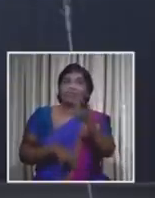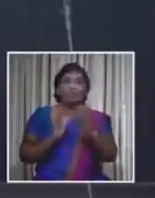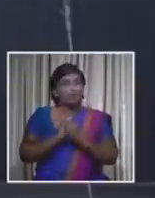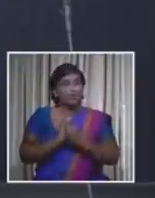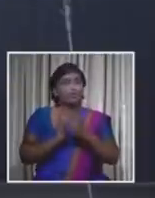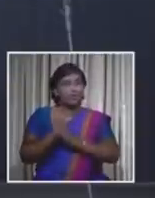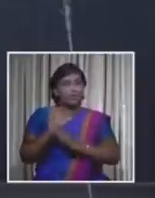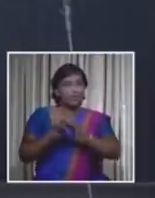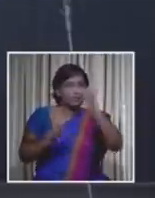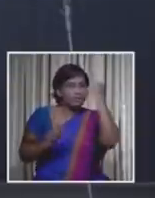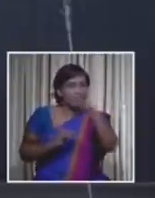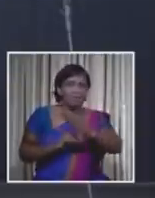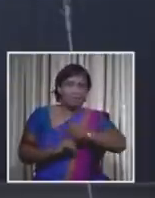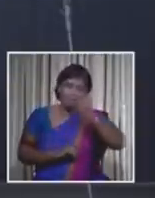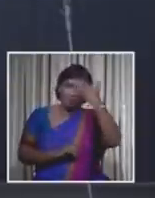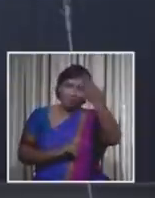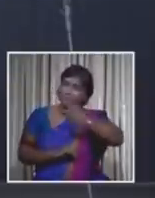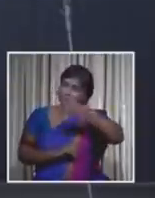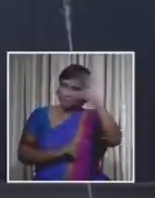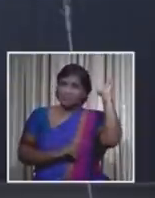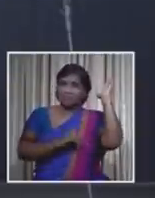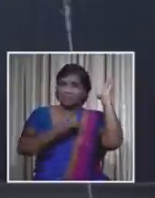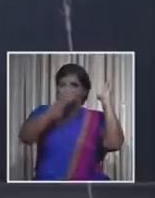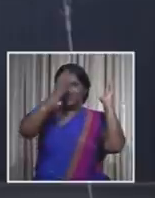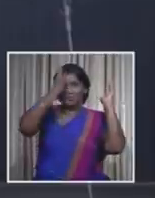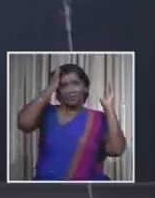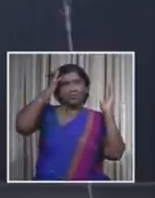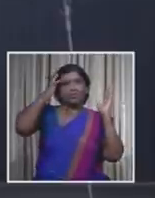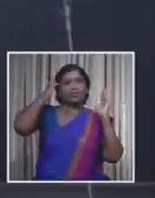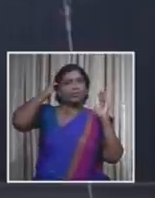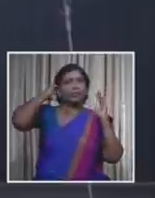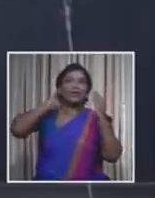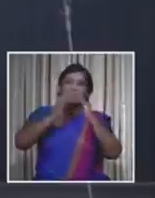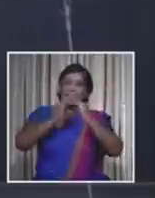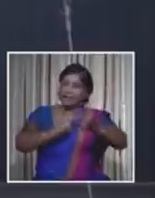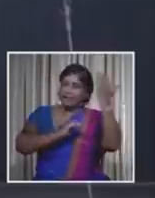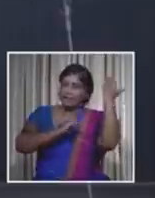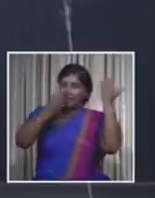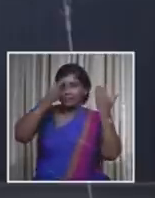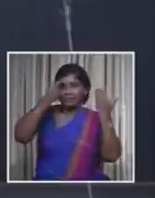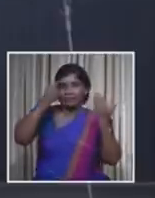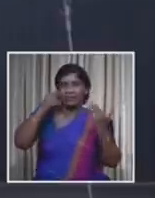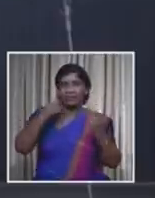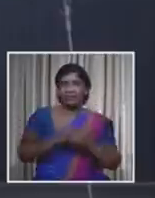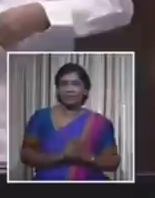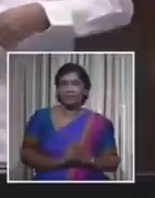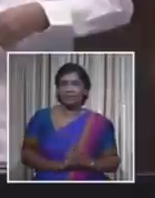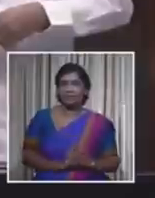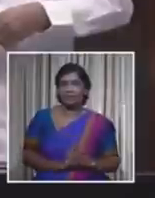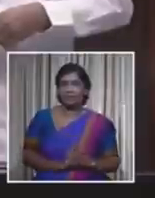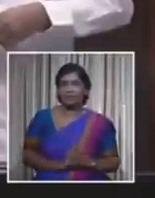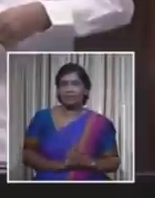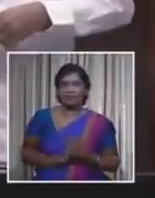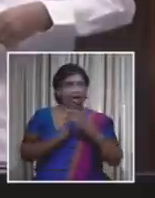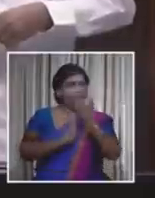සභාවට නිගරු කරන්න තු කරුණාකර යන්න ගෙදර. හරි හරි. යන්න ගෙදර. කරුණාකර යන්න මේ සභාවේ. ඔබතුමාට එහෙම. එංගලා